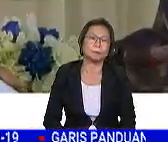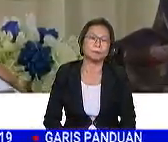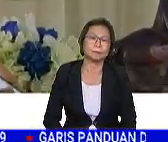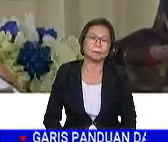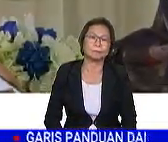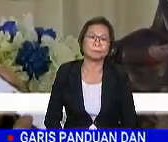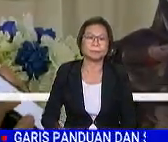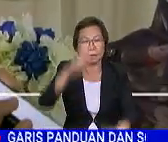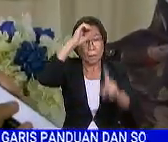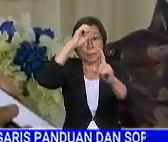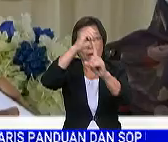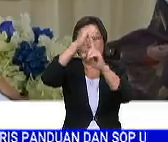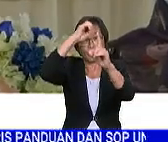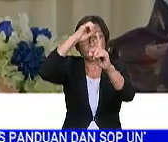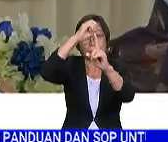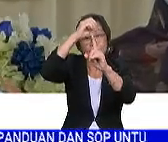Dengan bermatlamatkan